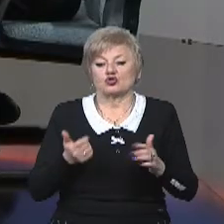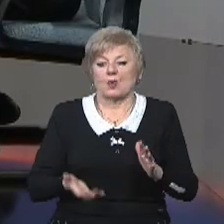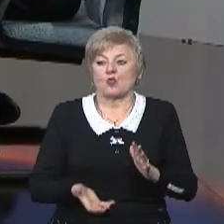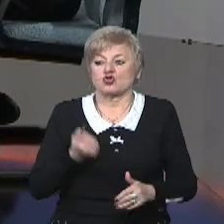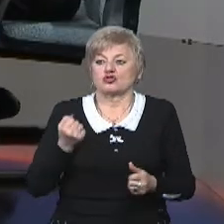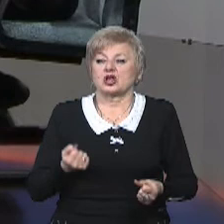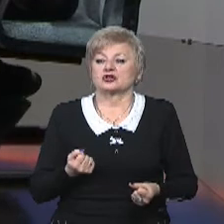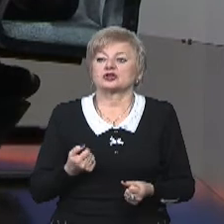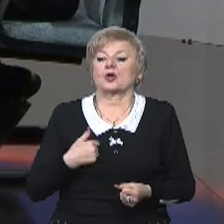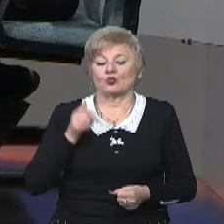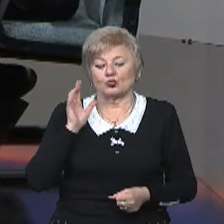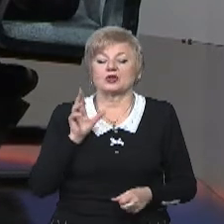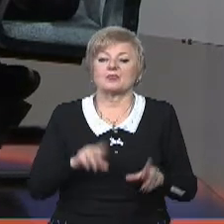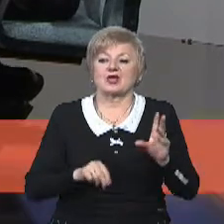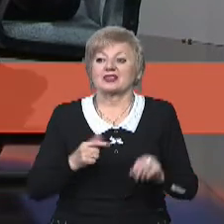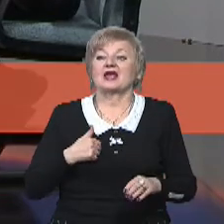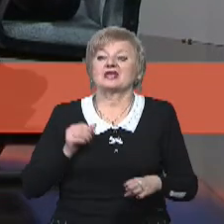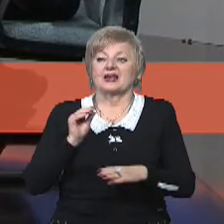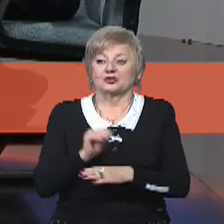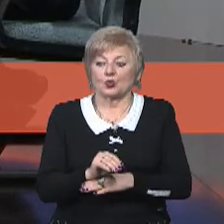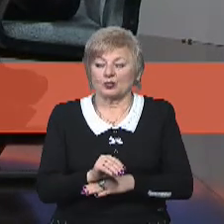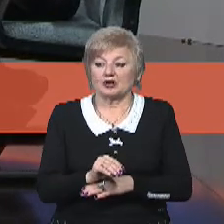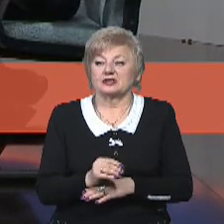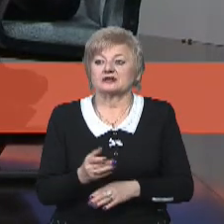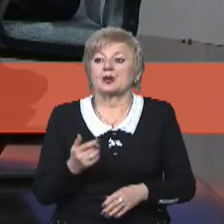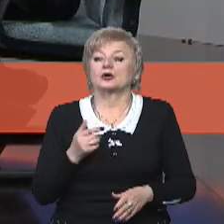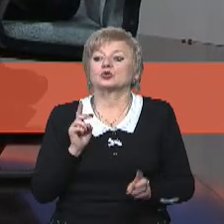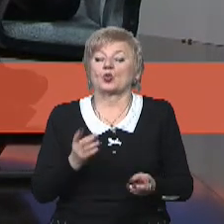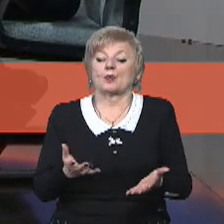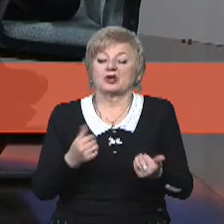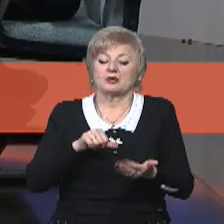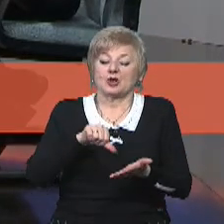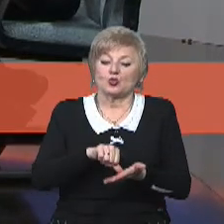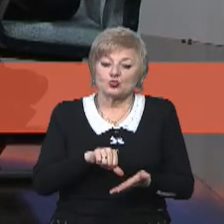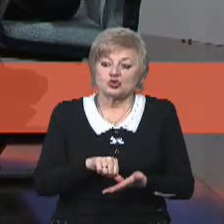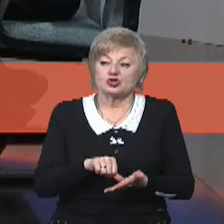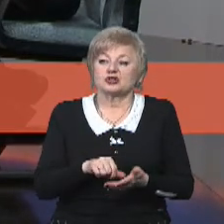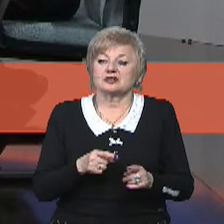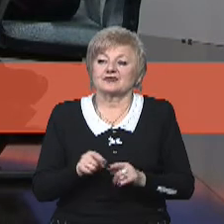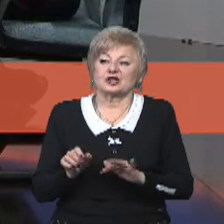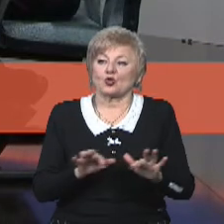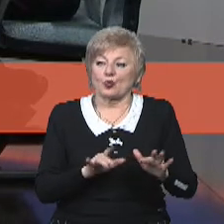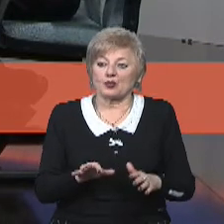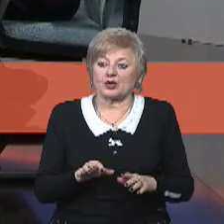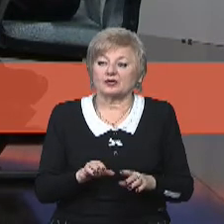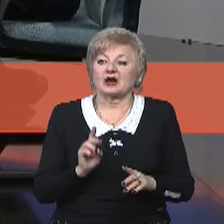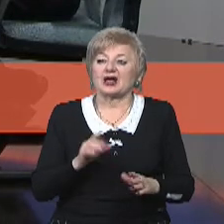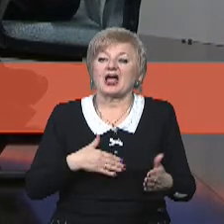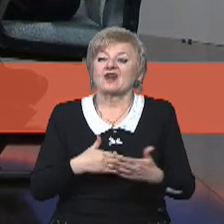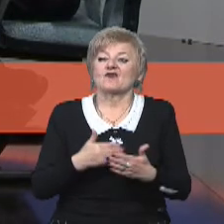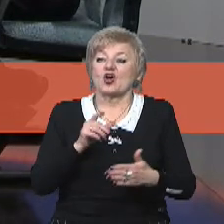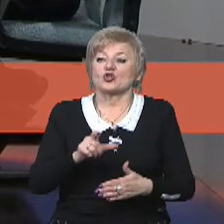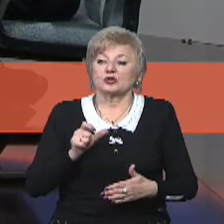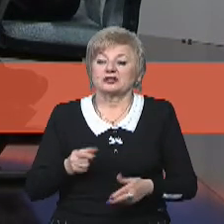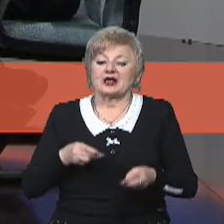році. Будемо сподіватися, а я ще додам, що ті, хто приймав участь у краудфандинговій компанії, ті самі безпосередньо, як волонтери,